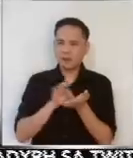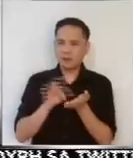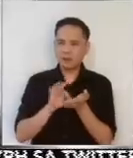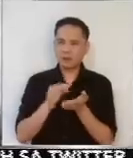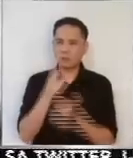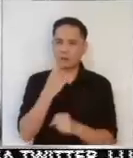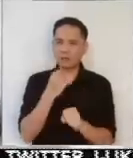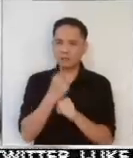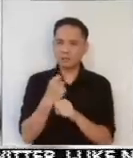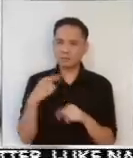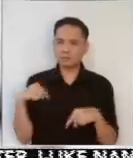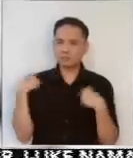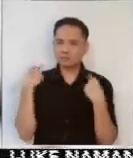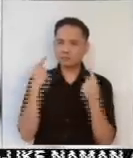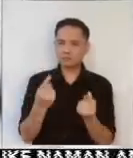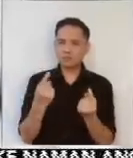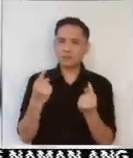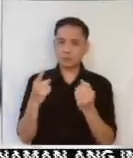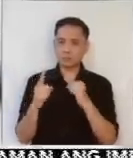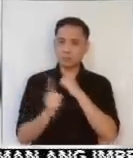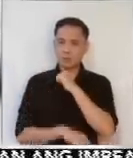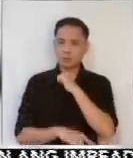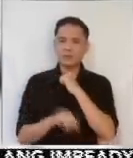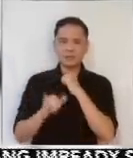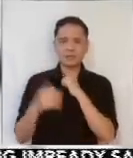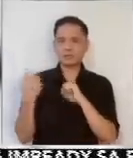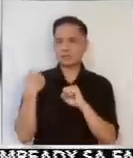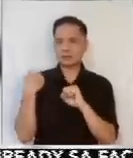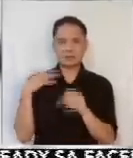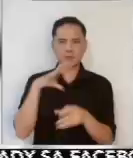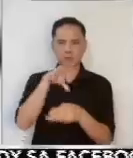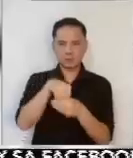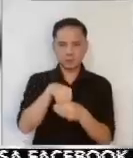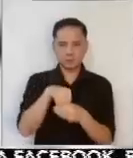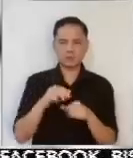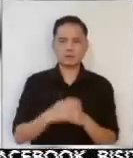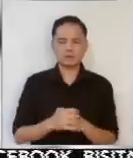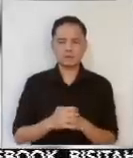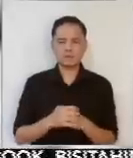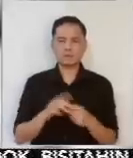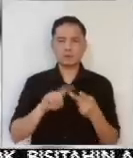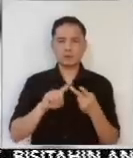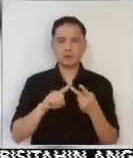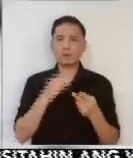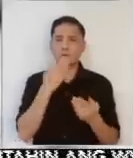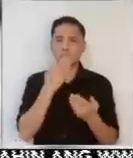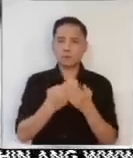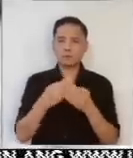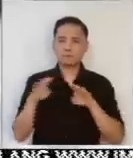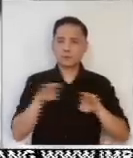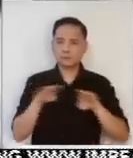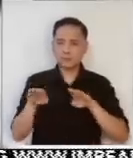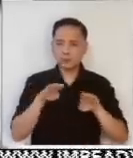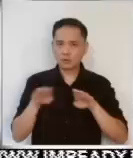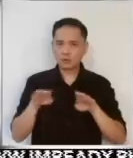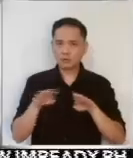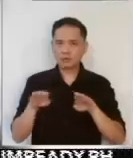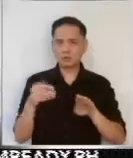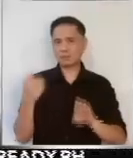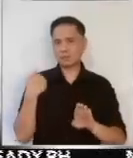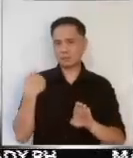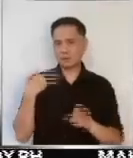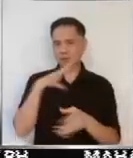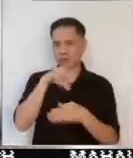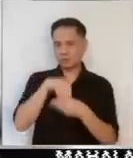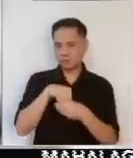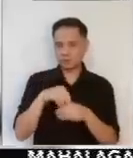ay preventively imprisoned as well as the good conduct time allowance supposedly in his favor during that period. Meron